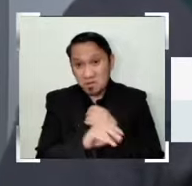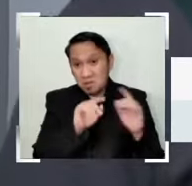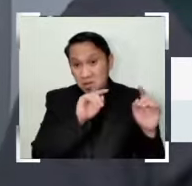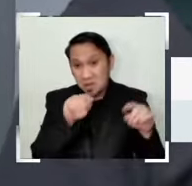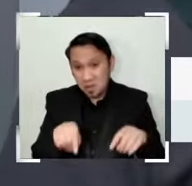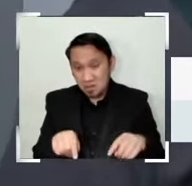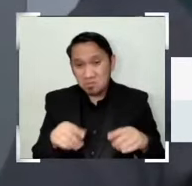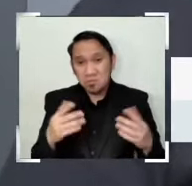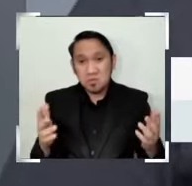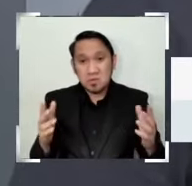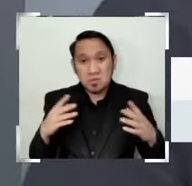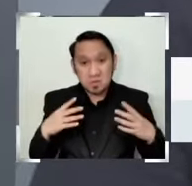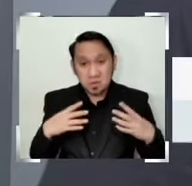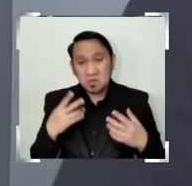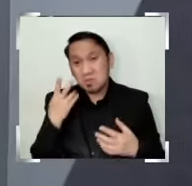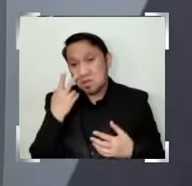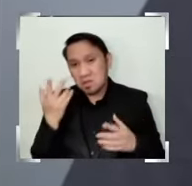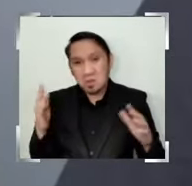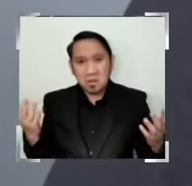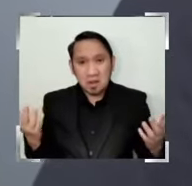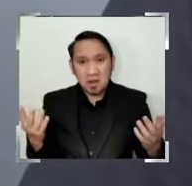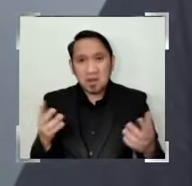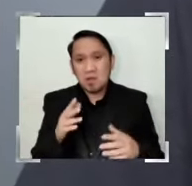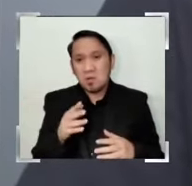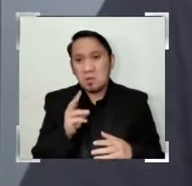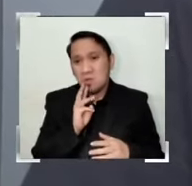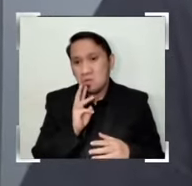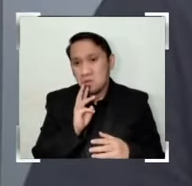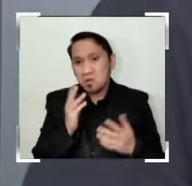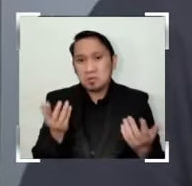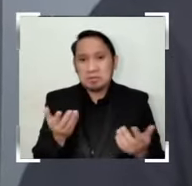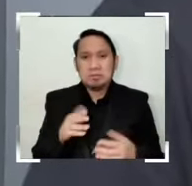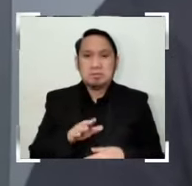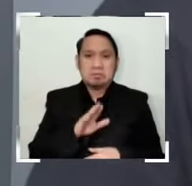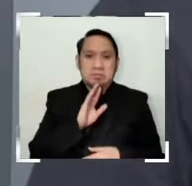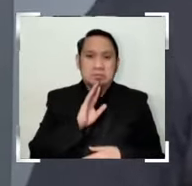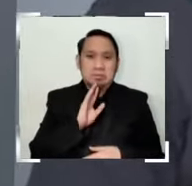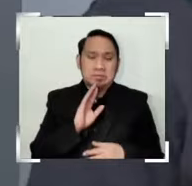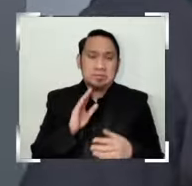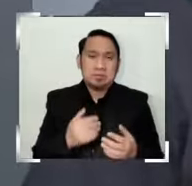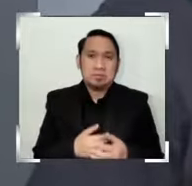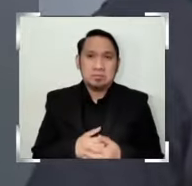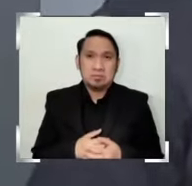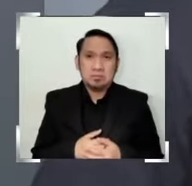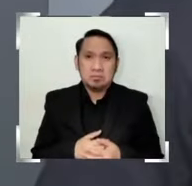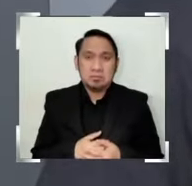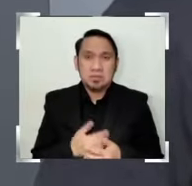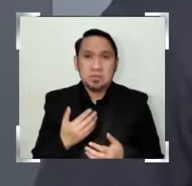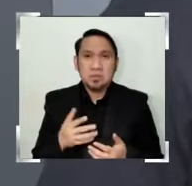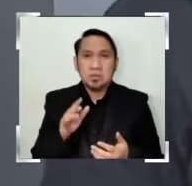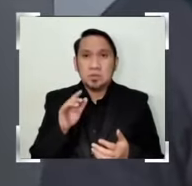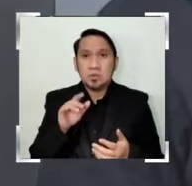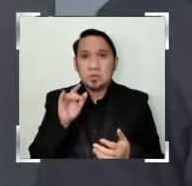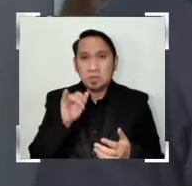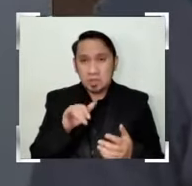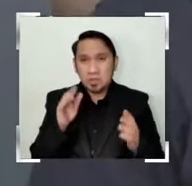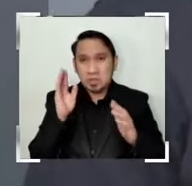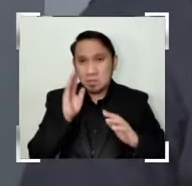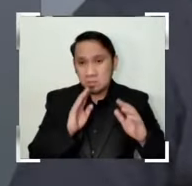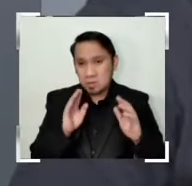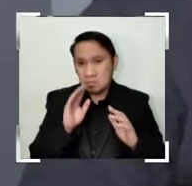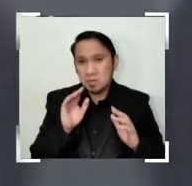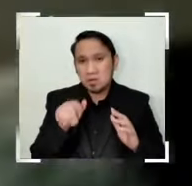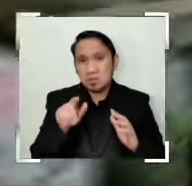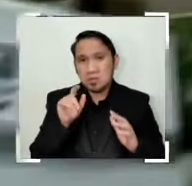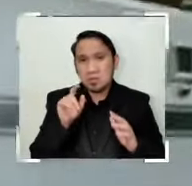magbakasyon, mag-enjoy. Pag ganun po na dating nila dito, walang tubig. Unang-unang problema, unang-una pong dating sa kanila, ano ba itong